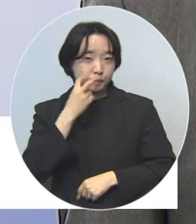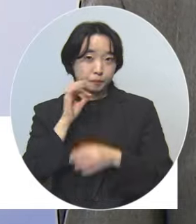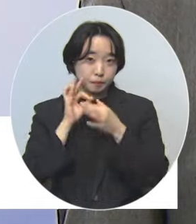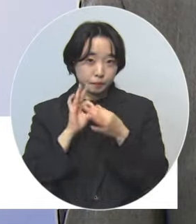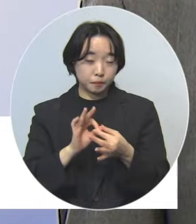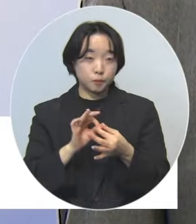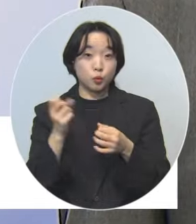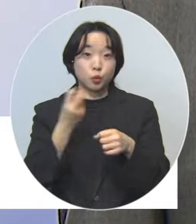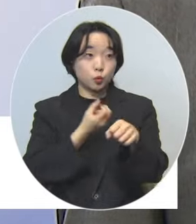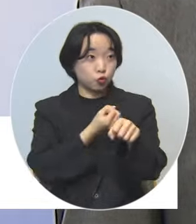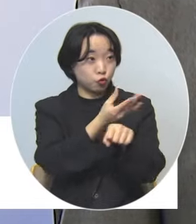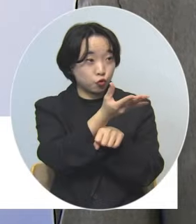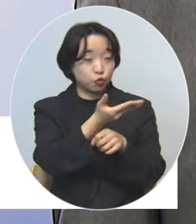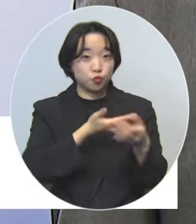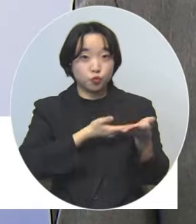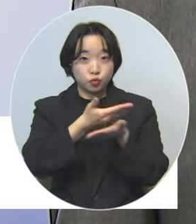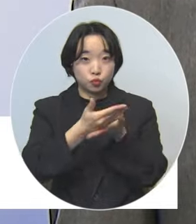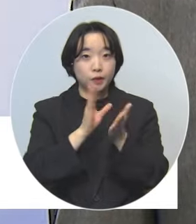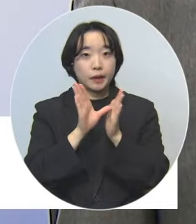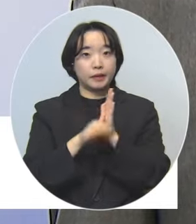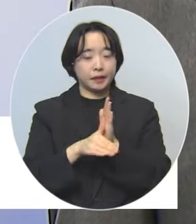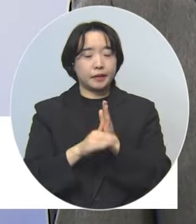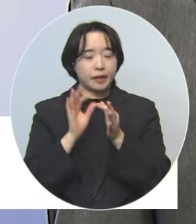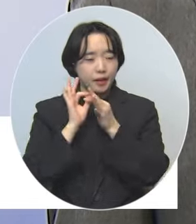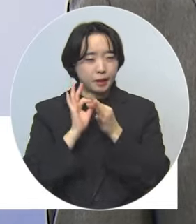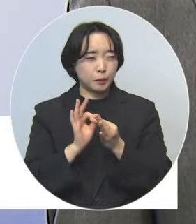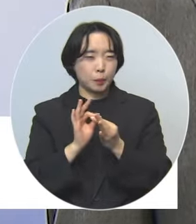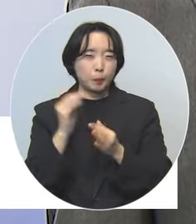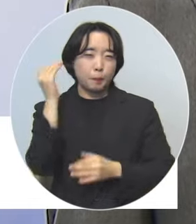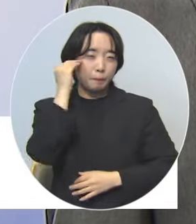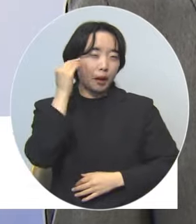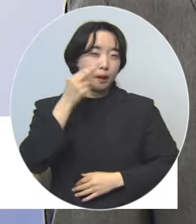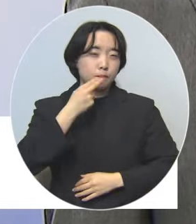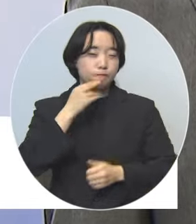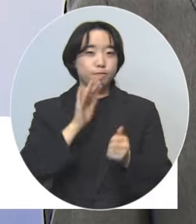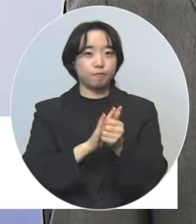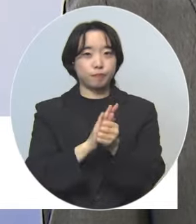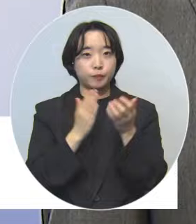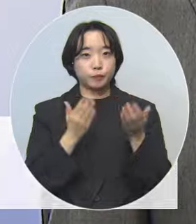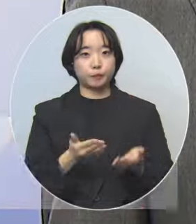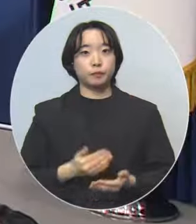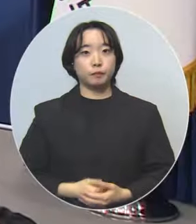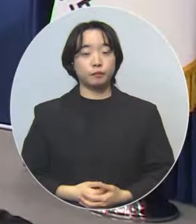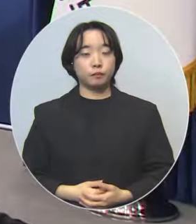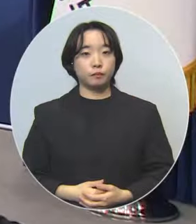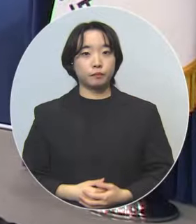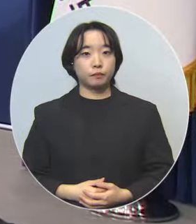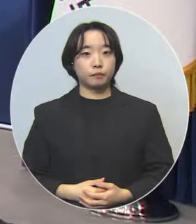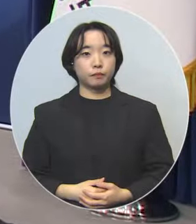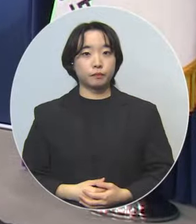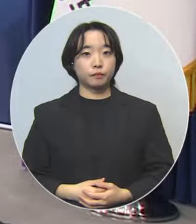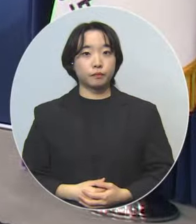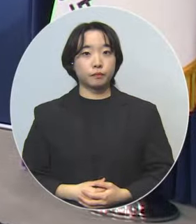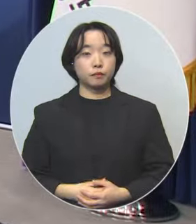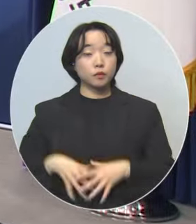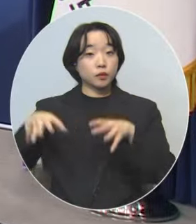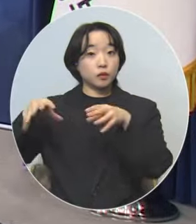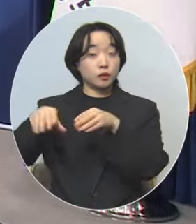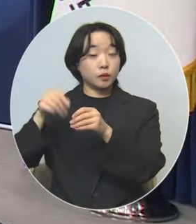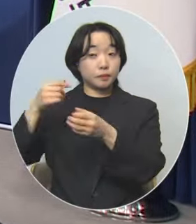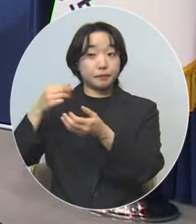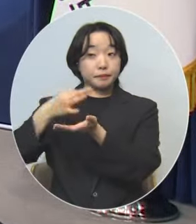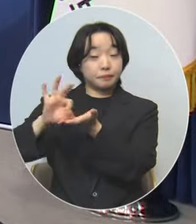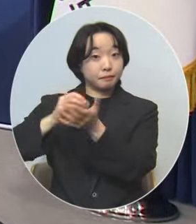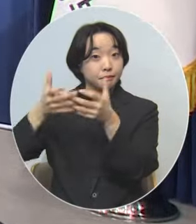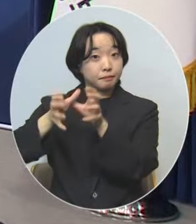수출에도 차 발생하지 않게 관계께 철저하게 챙기겠습니다 최부 총리는 어떤 상황에서도